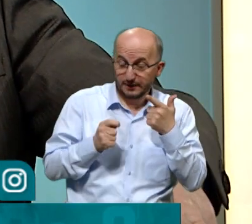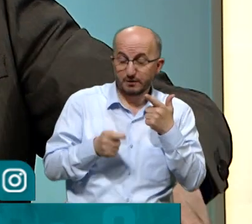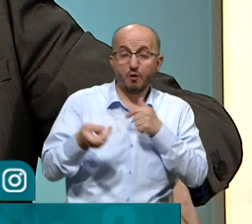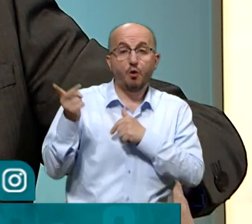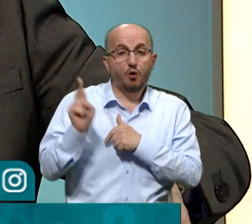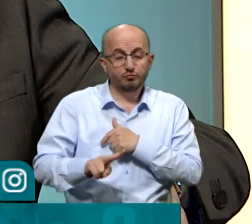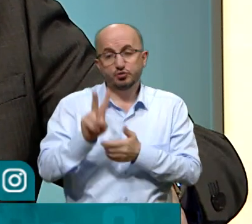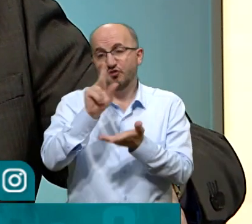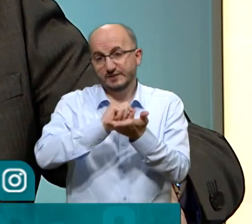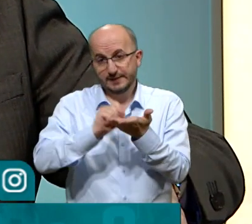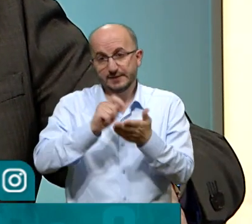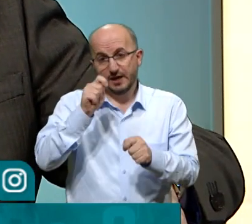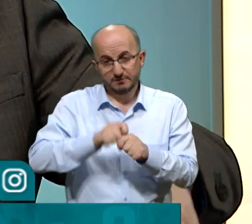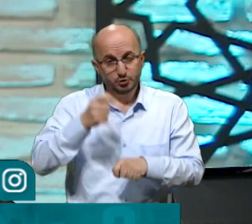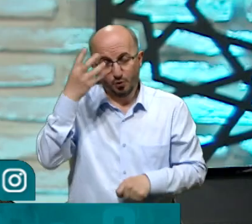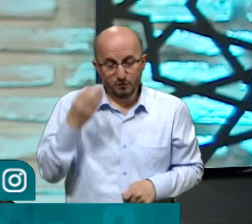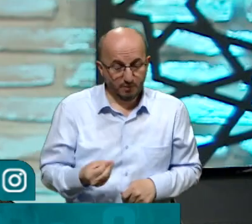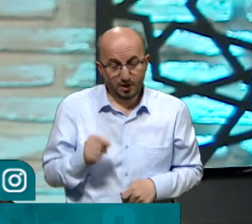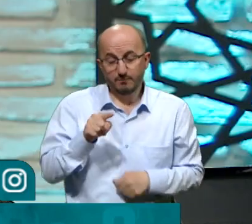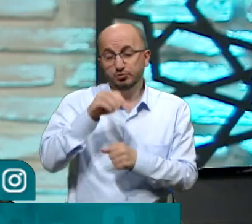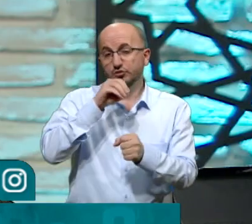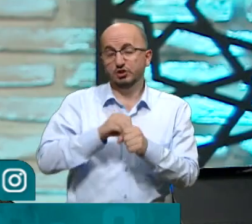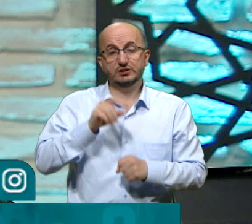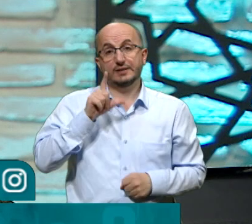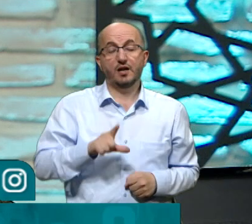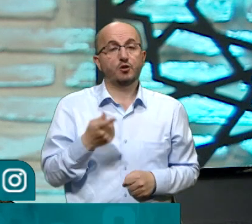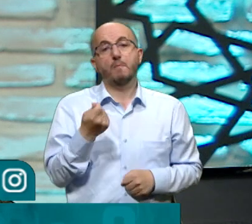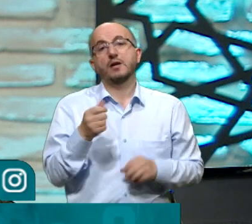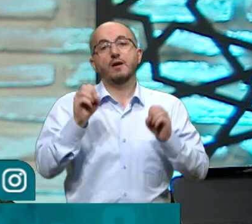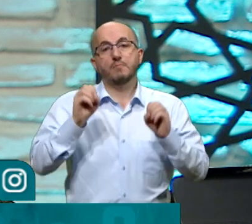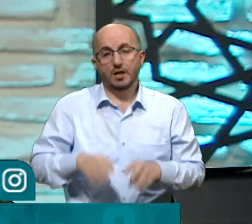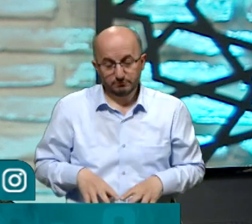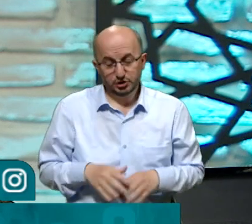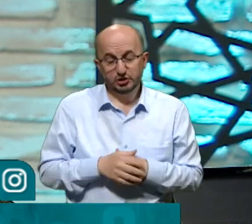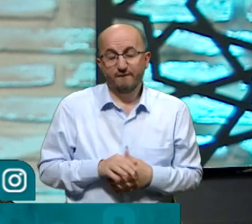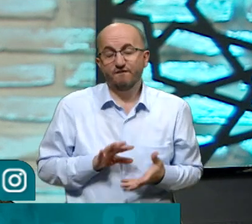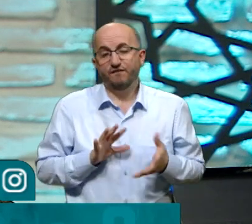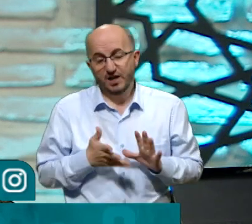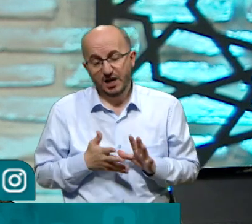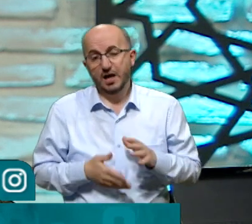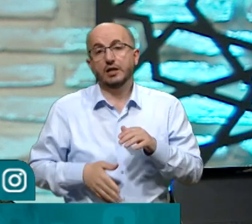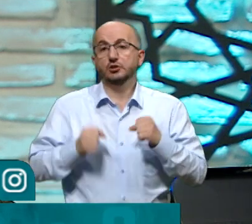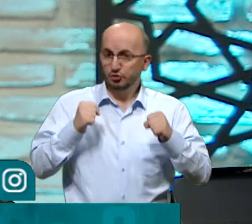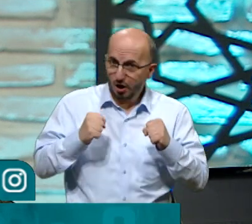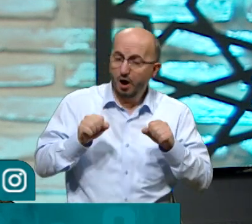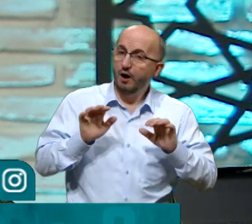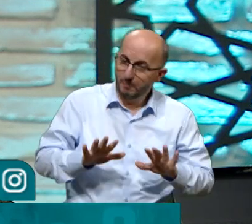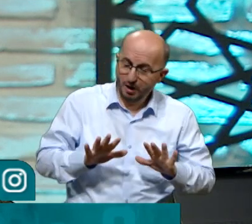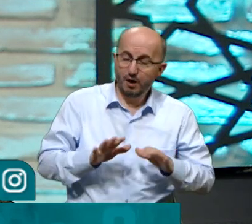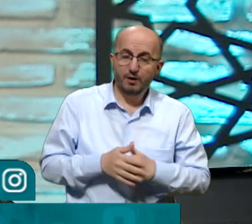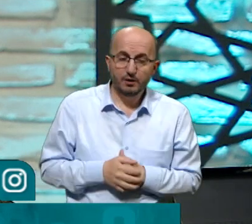ölmüş Vasiyet etmiş ve bunun içinde gerekli olan parayı bırakmış ya da salam